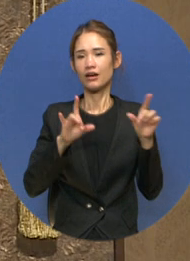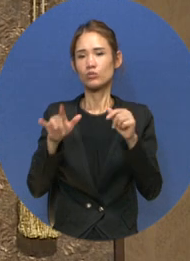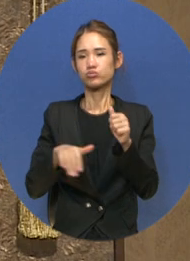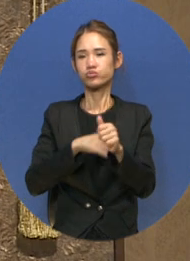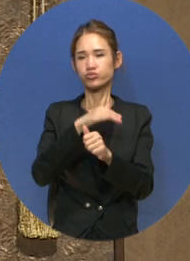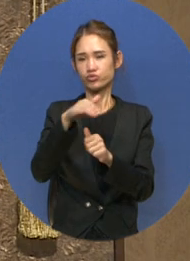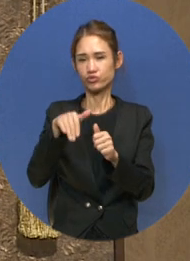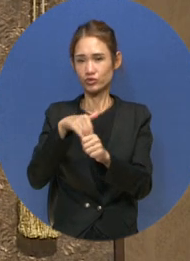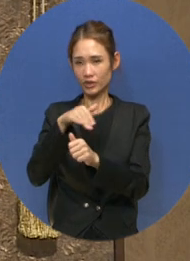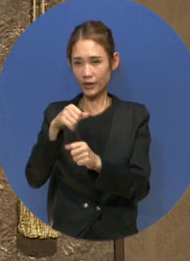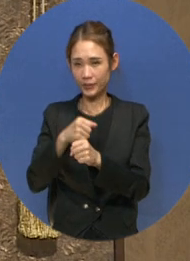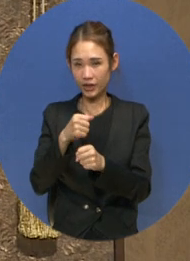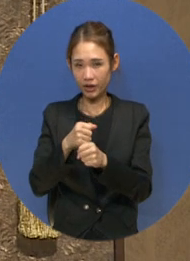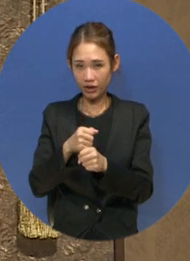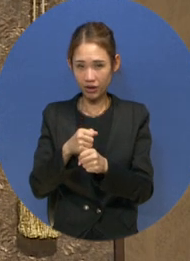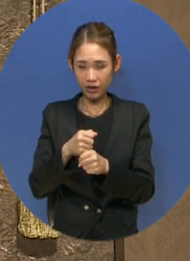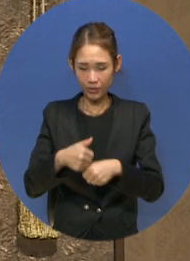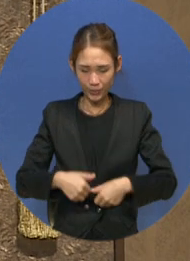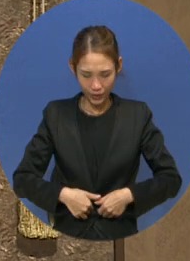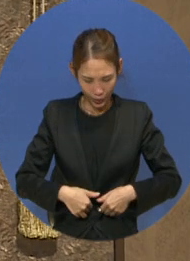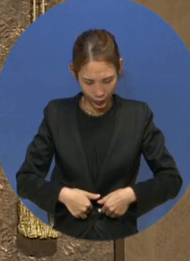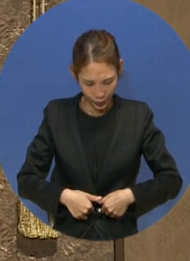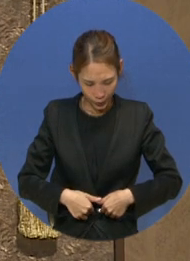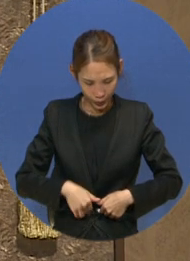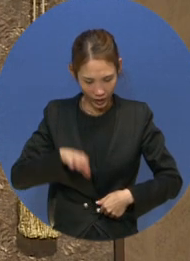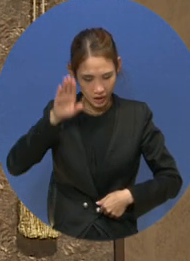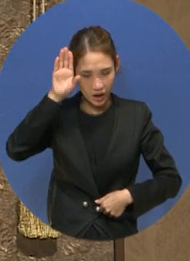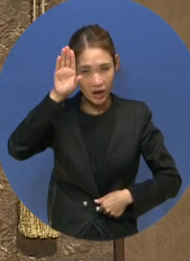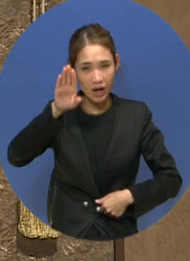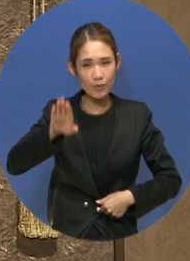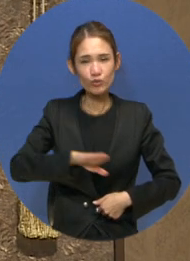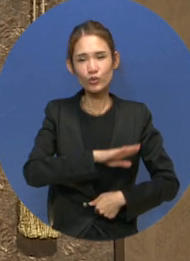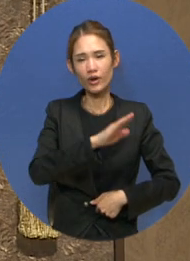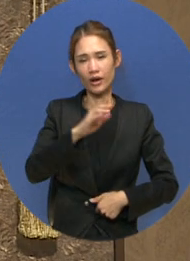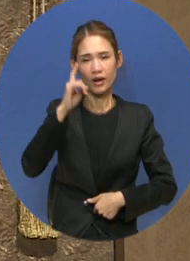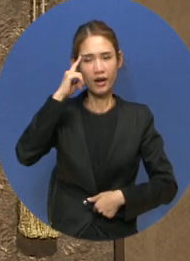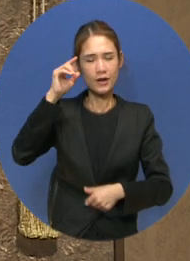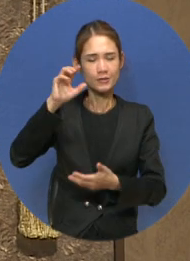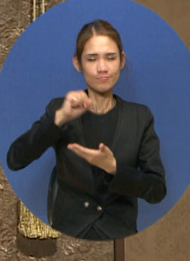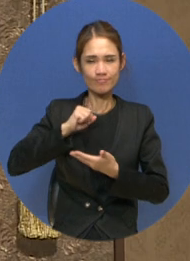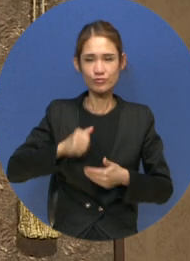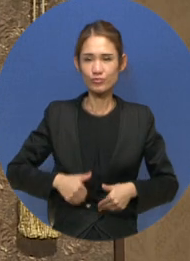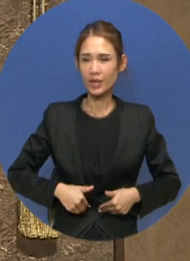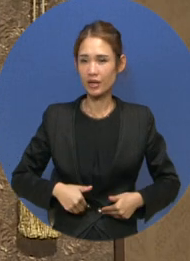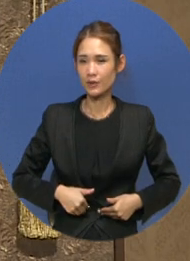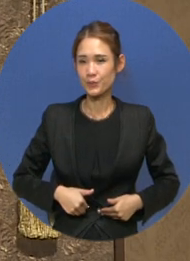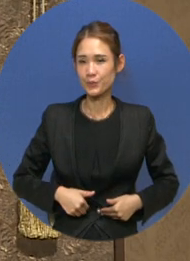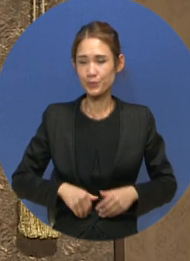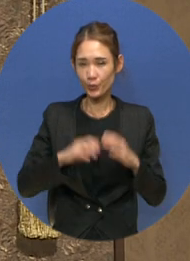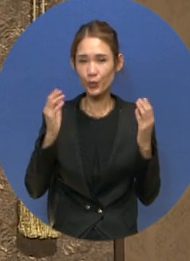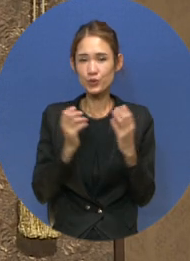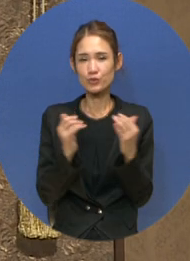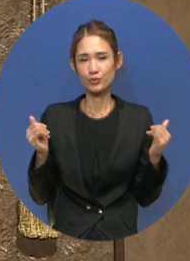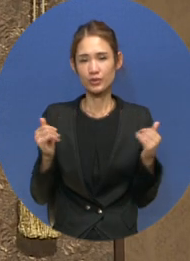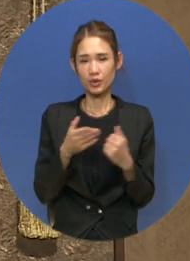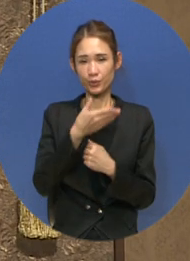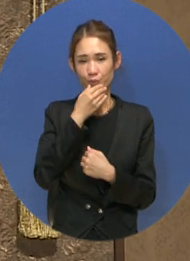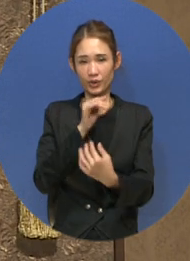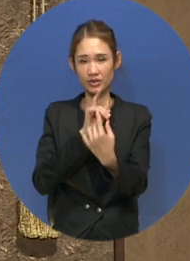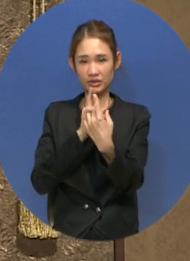그런 분위기를 만들어야 된다는 측면에서 이제는 우리 모두가 받아들여야 될 상황이고요. 모든 국민들이 이제